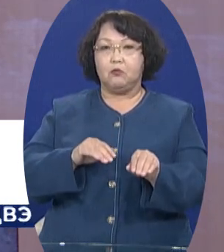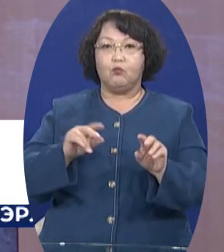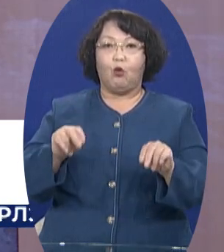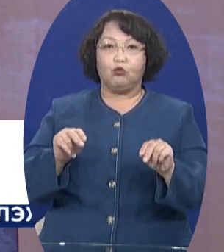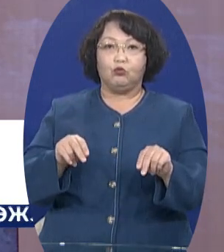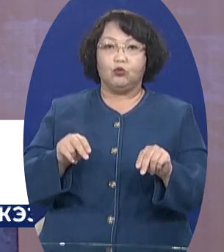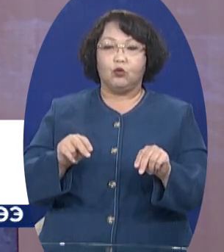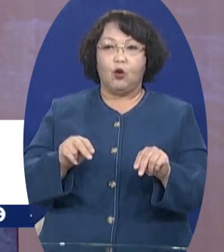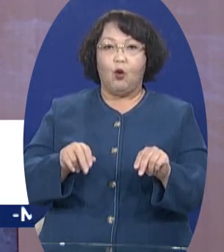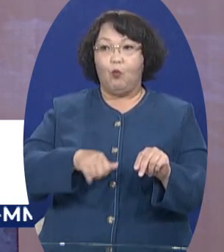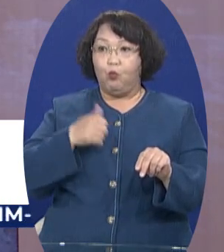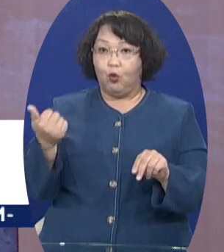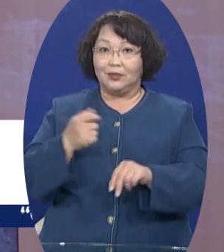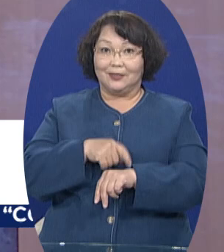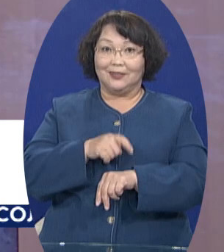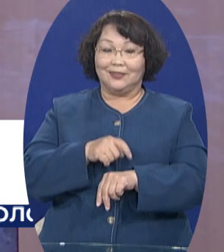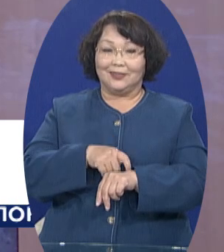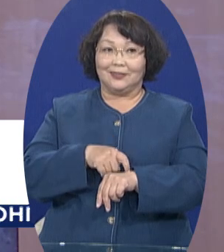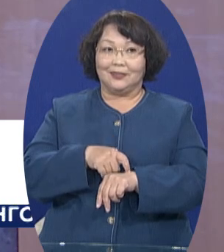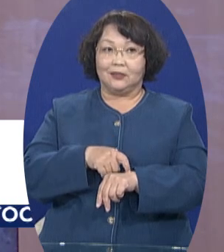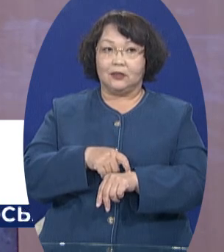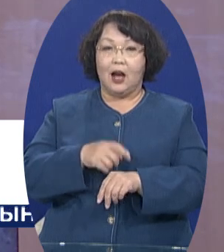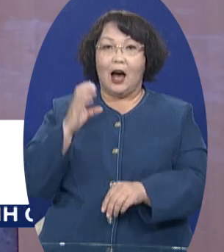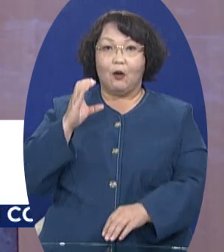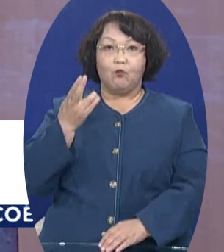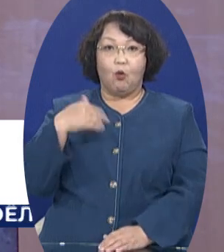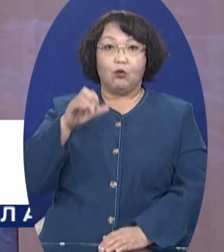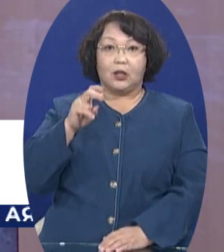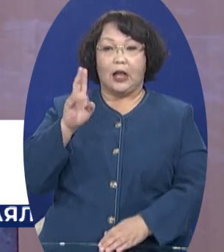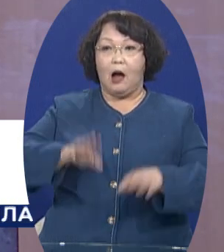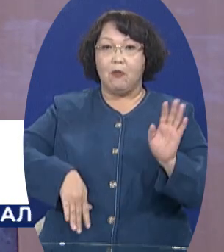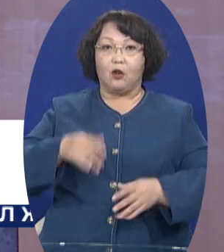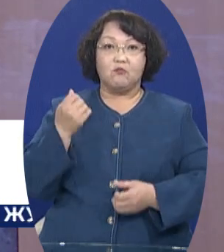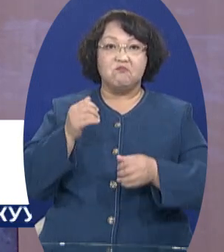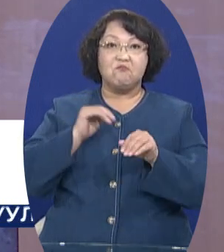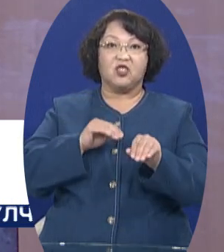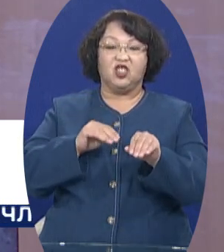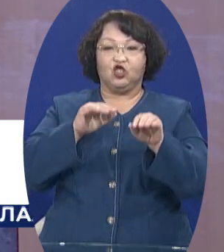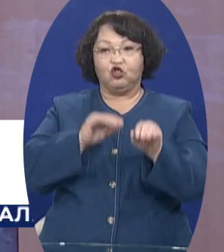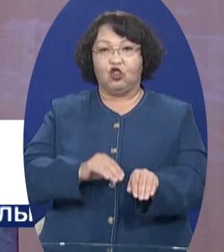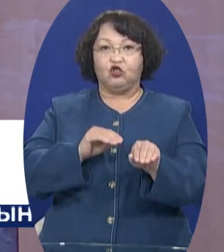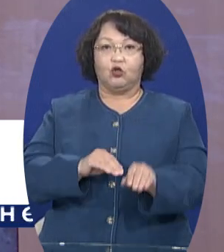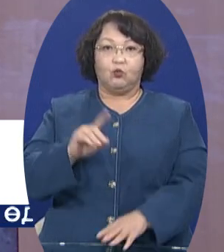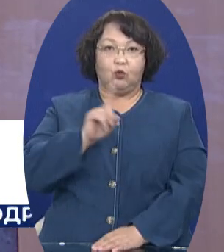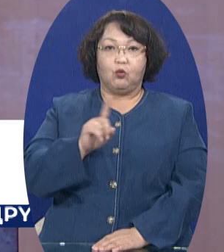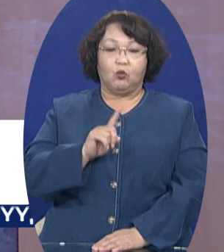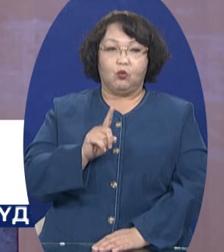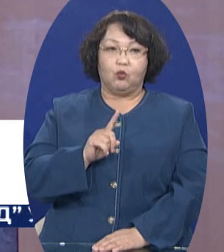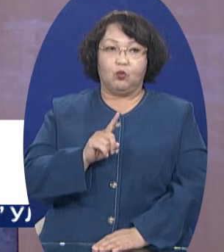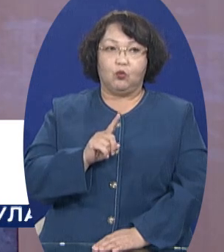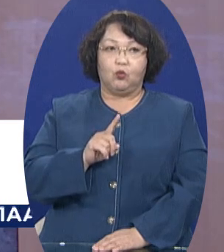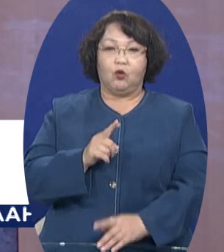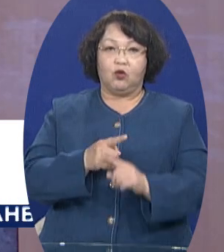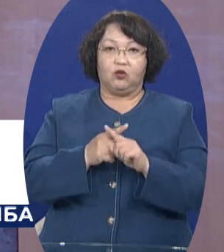бол чиглийн тээврийн хэрэгслийн автобусны буудлууд төр бусад тээврийн хэрэгслийн үүдөө